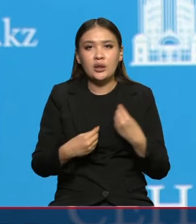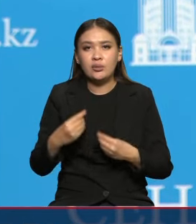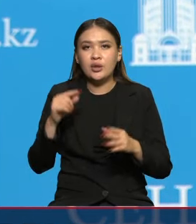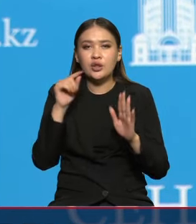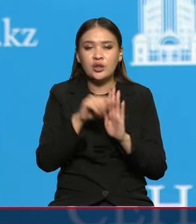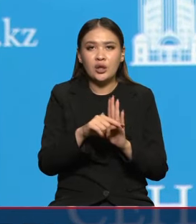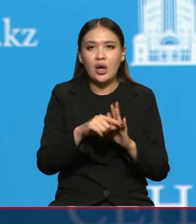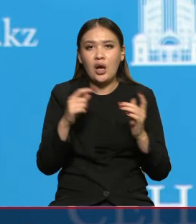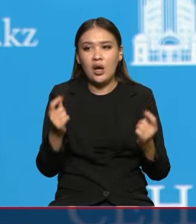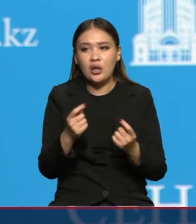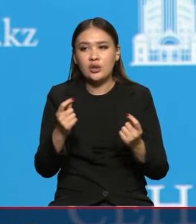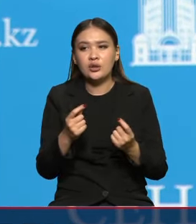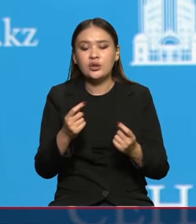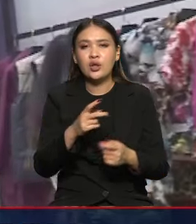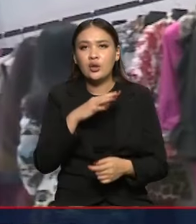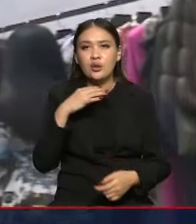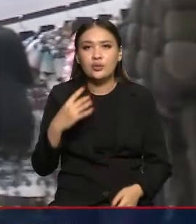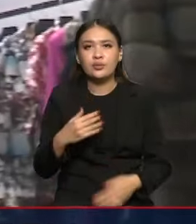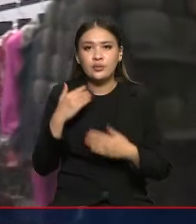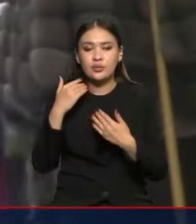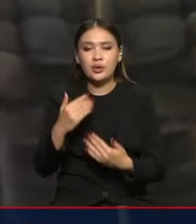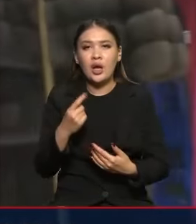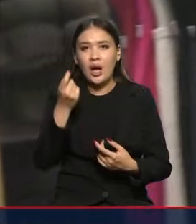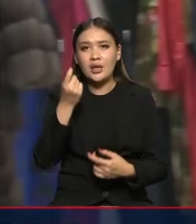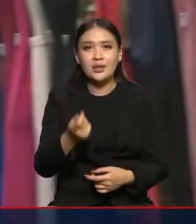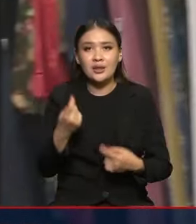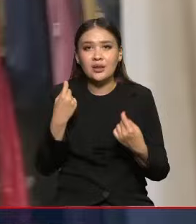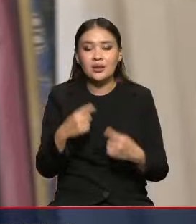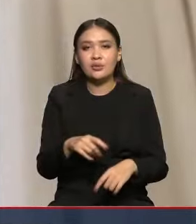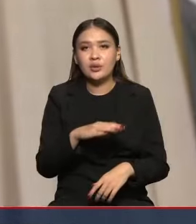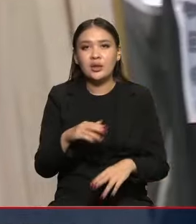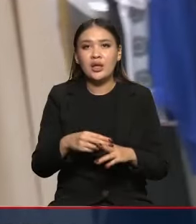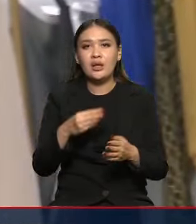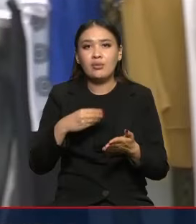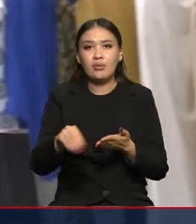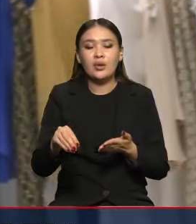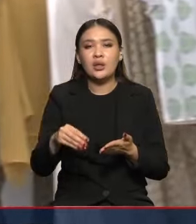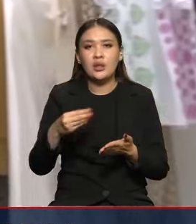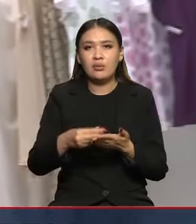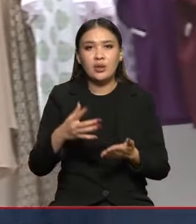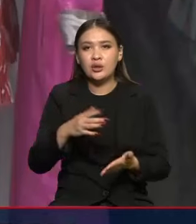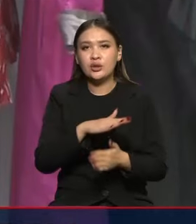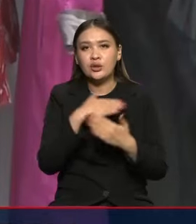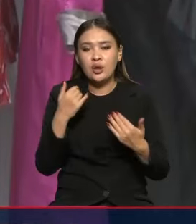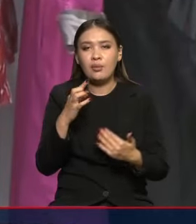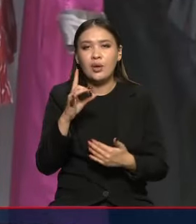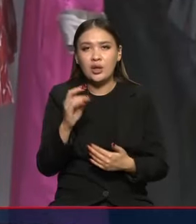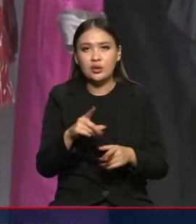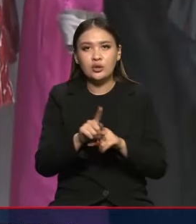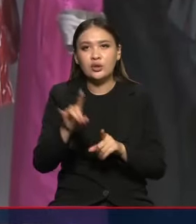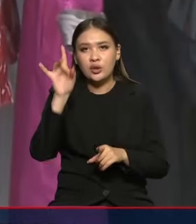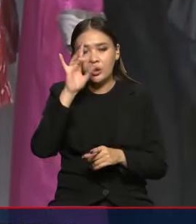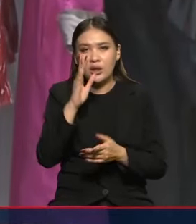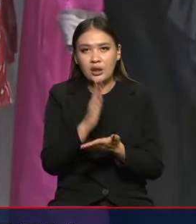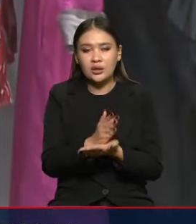өнімі аз, жұмыс қолы көп елдер айналысады. Арзанға тауарын сатпайтын, қымбатқа алуға әркім батпайтын белгілі брендтерге де сұраныс бар. Соның